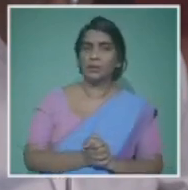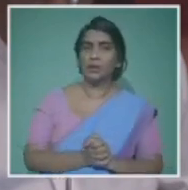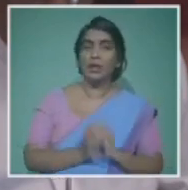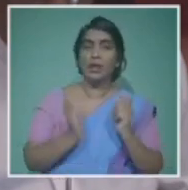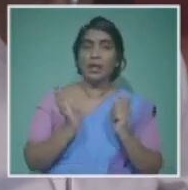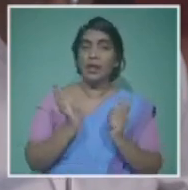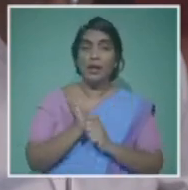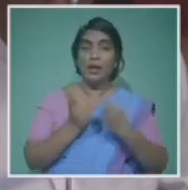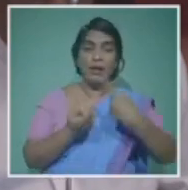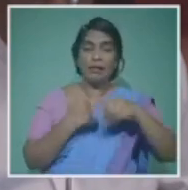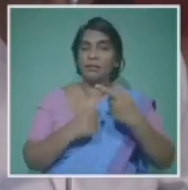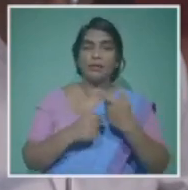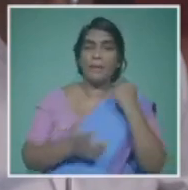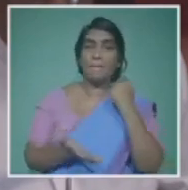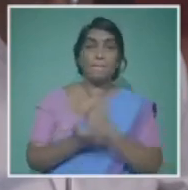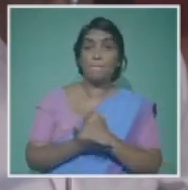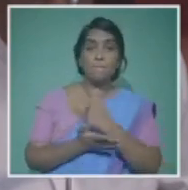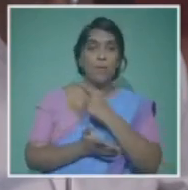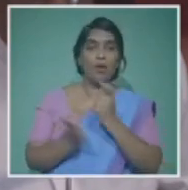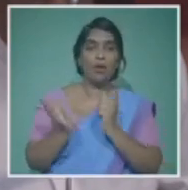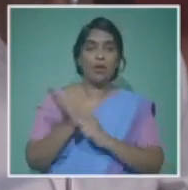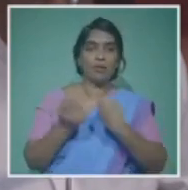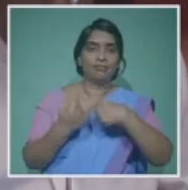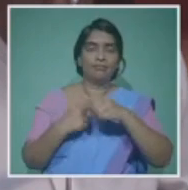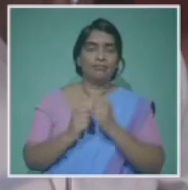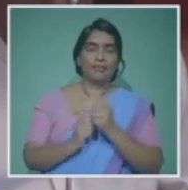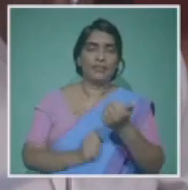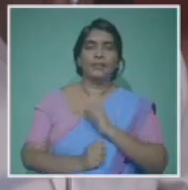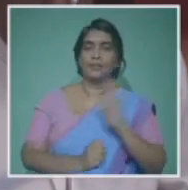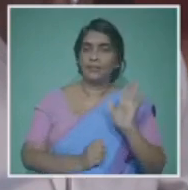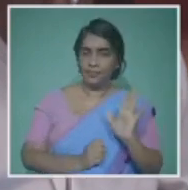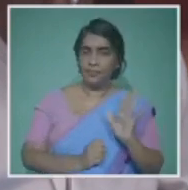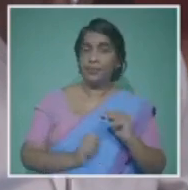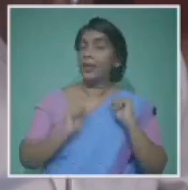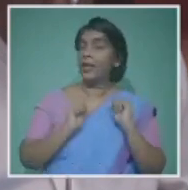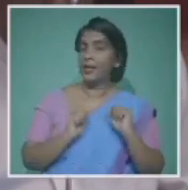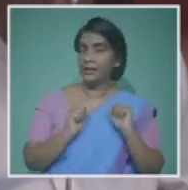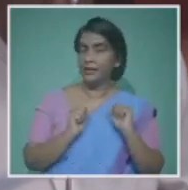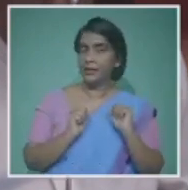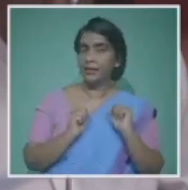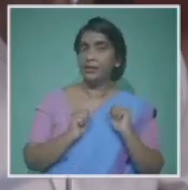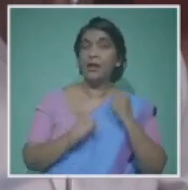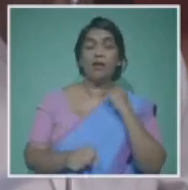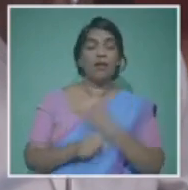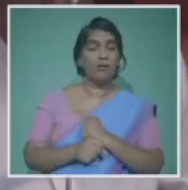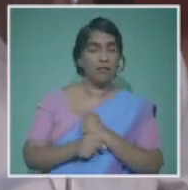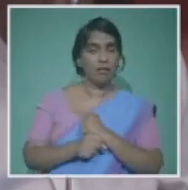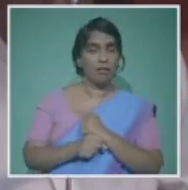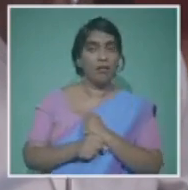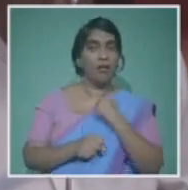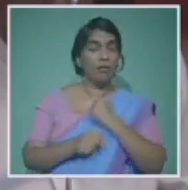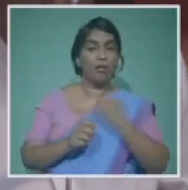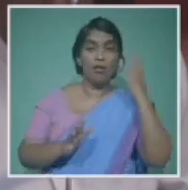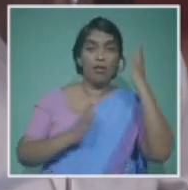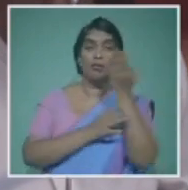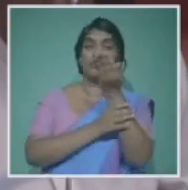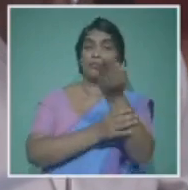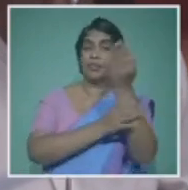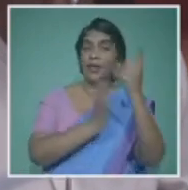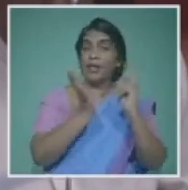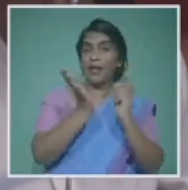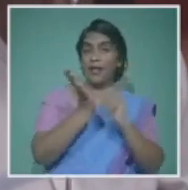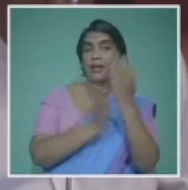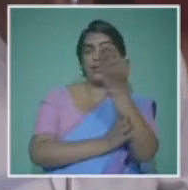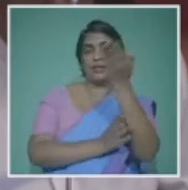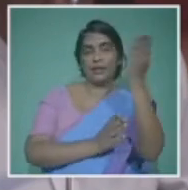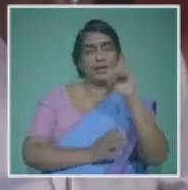ණය රීෂෙඩියුල් කරන එක බැංකුවලින් කරන්න වැලිකමක් දක්වනවා. ඇයි ඒ? ආණ්ඩුව ලෝකේ වටේ යනවා නම් ණය රීෂෙඩියුල්